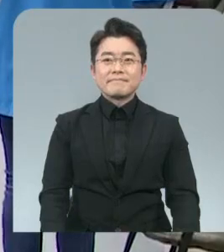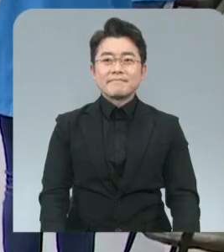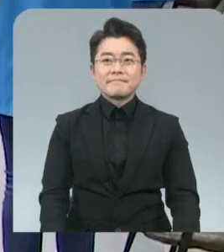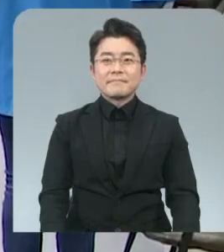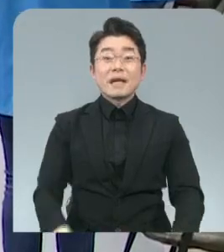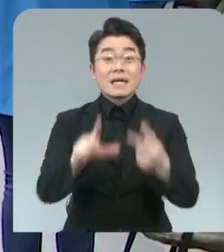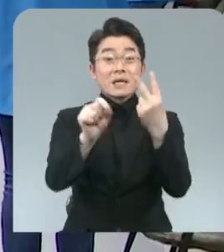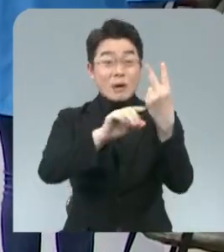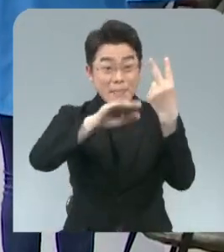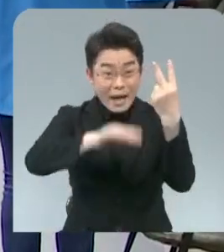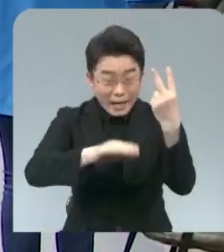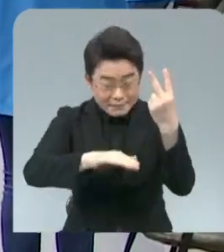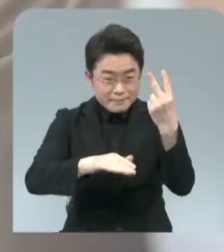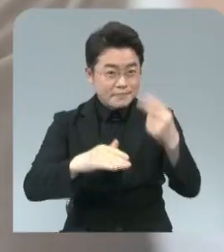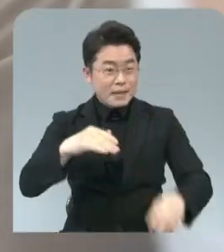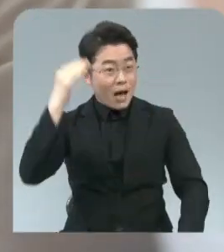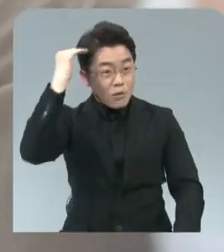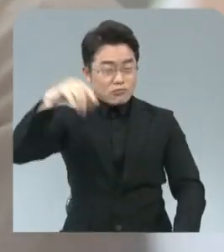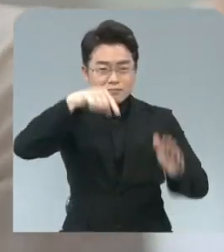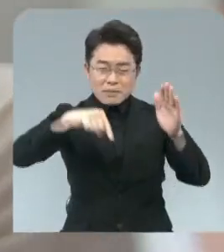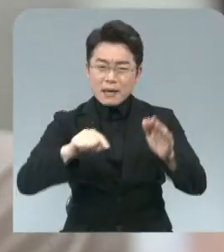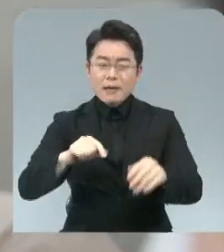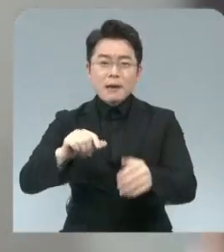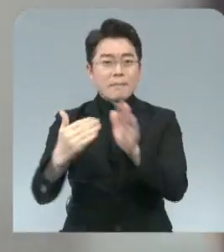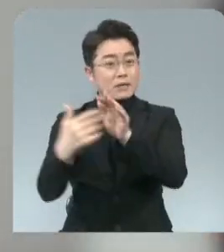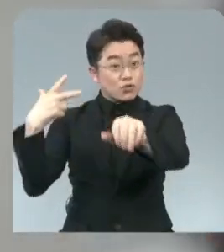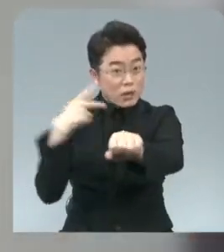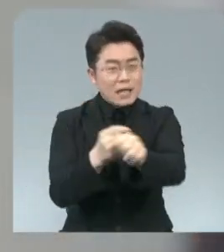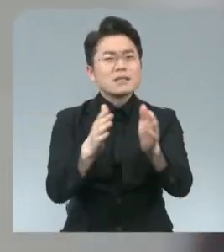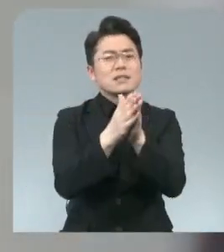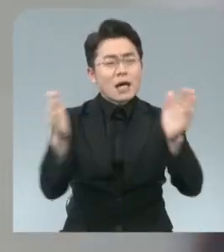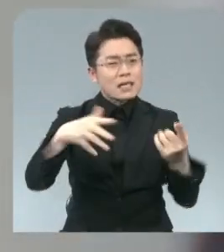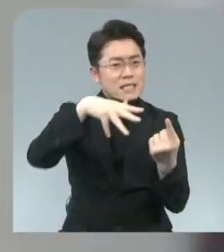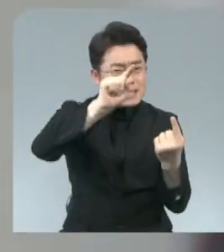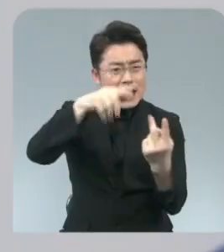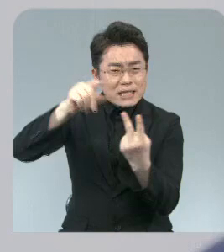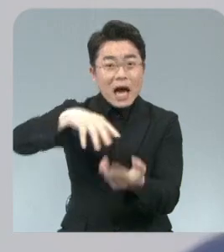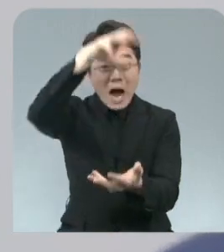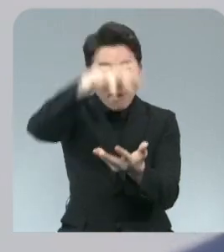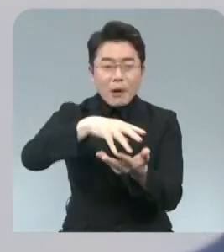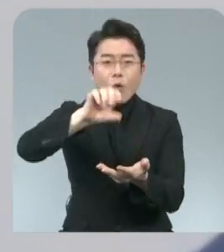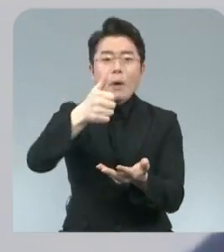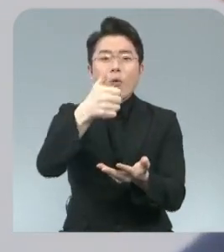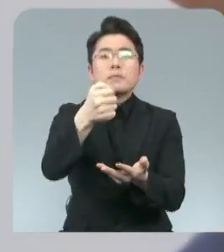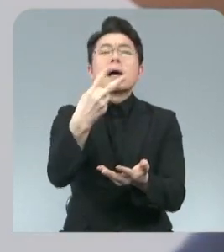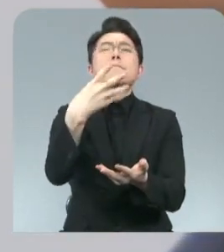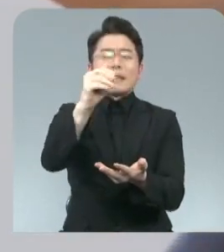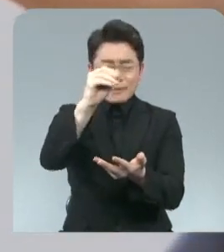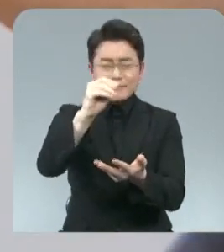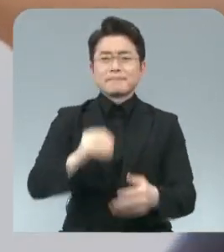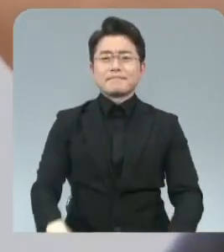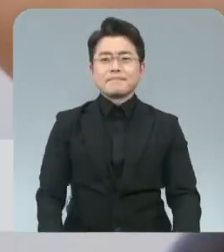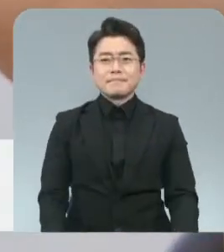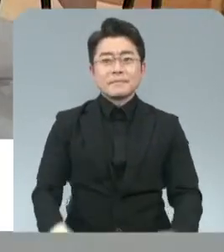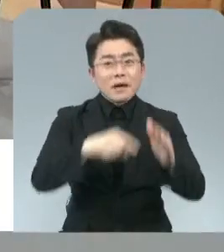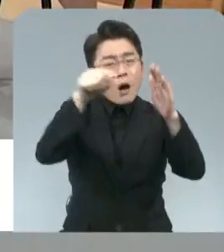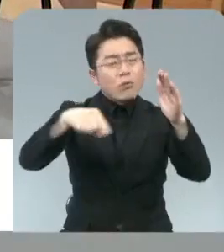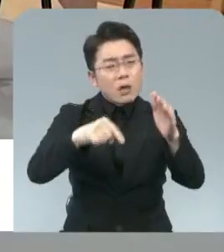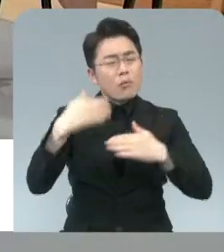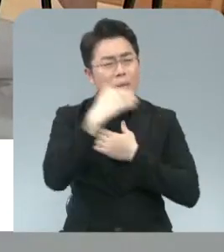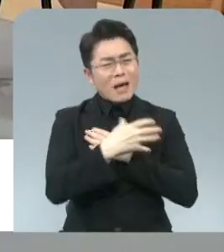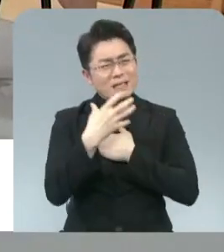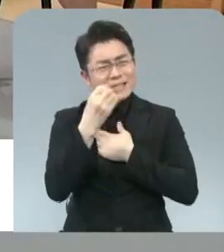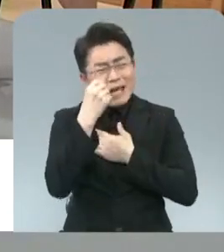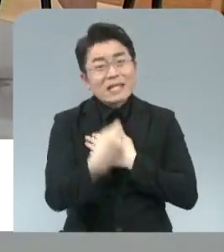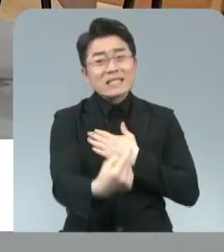2월 말 시작한 국내 백신 접종은 1, 2차를 합쳐 553만 건이 넘었습니다. 이 중 이상 반응